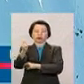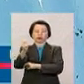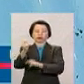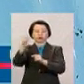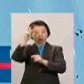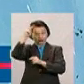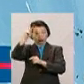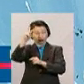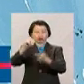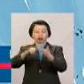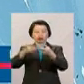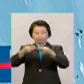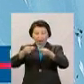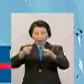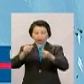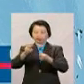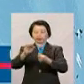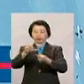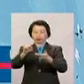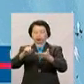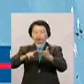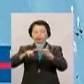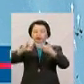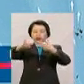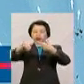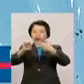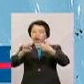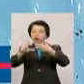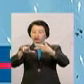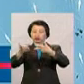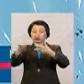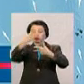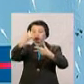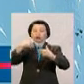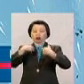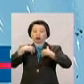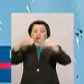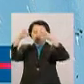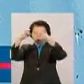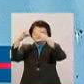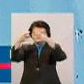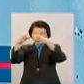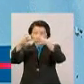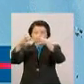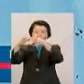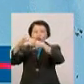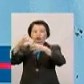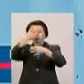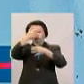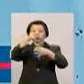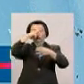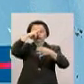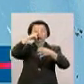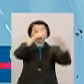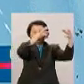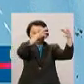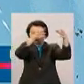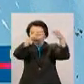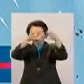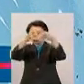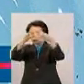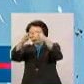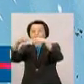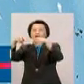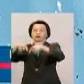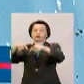jajahan Pasir Mas serta Jeli, berikutan kelompok awan ribut petir di bahagian selatan Thailand yang sedang bergerak perlahan-lahan masuk ke arah